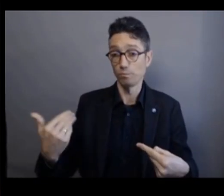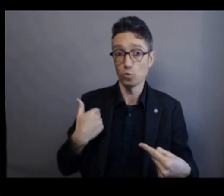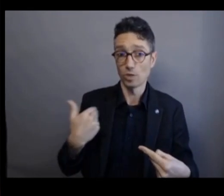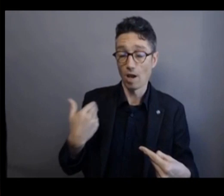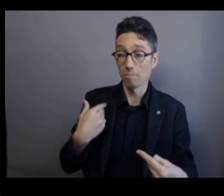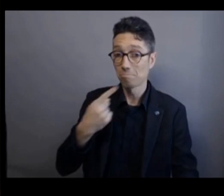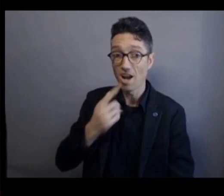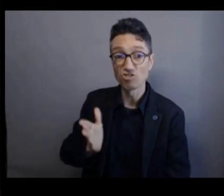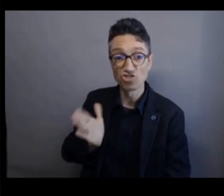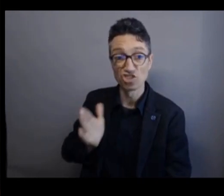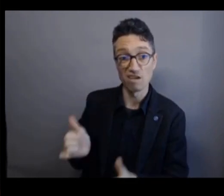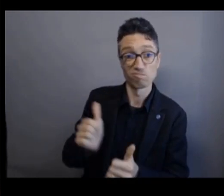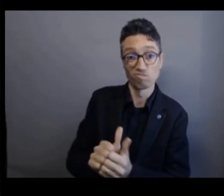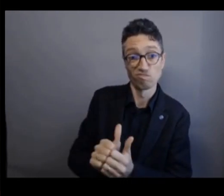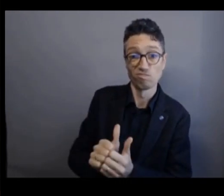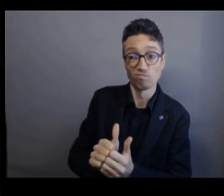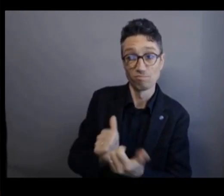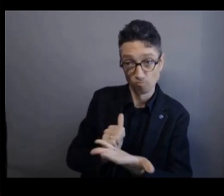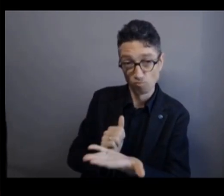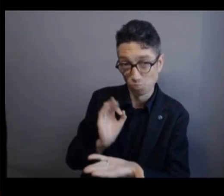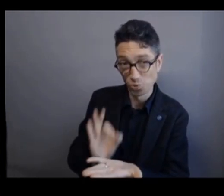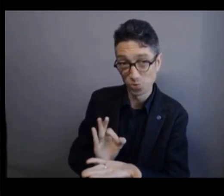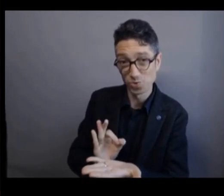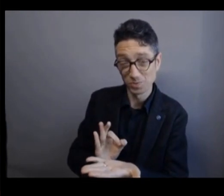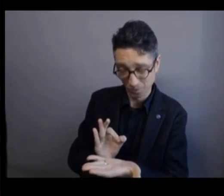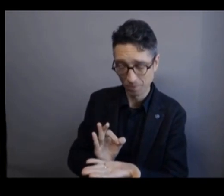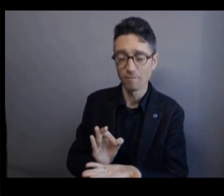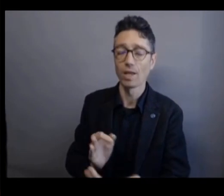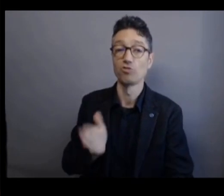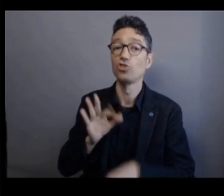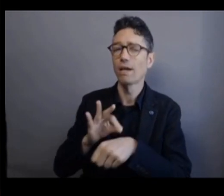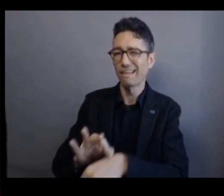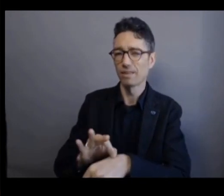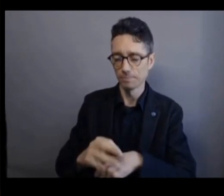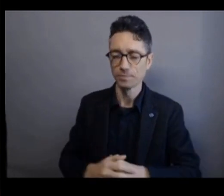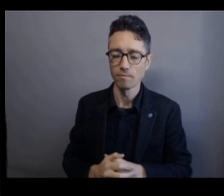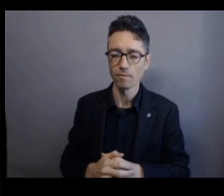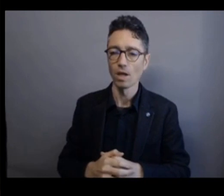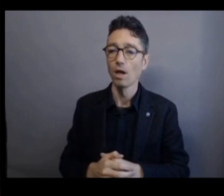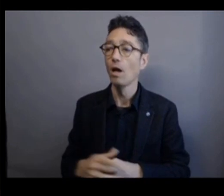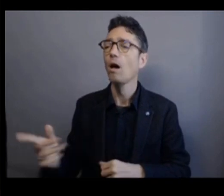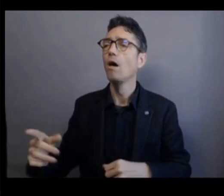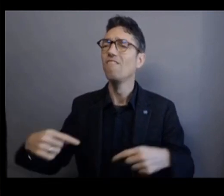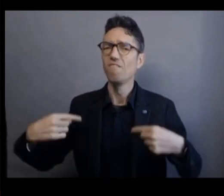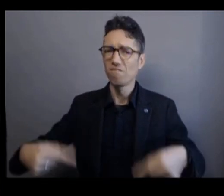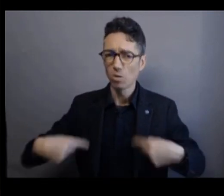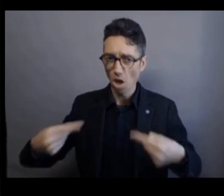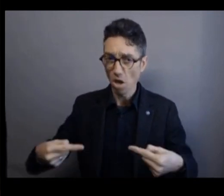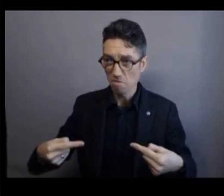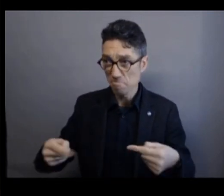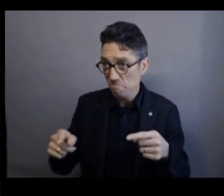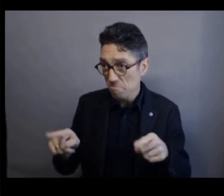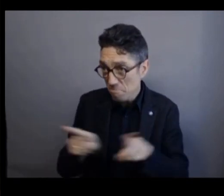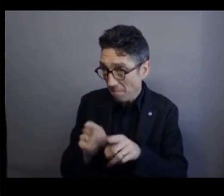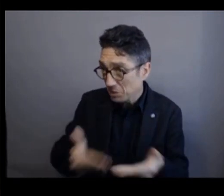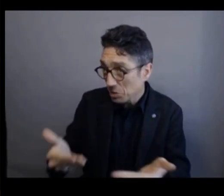chiens d'accompagnants, les chiens guides. Est-ce que avec les fauteuils, justement, on a ce cas-là? Parce que je connais